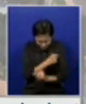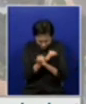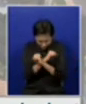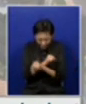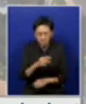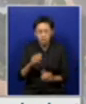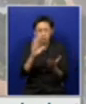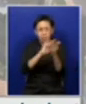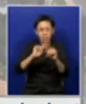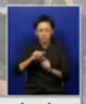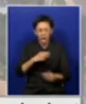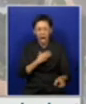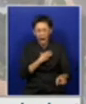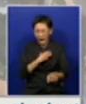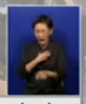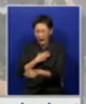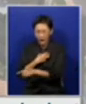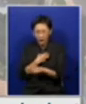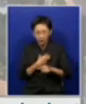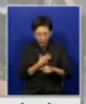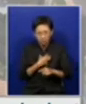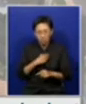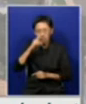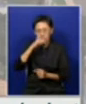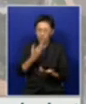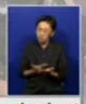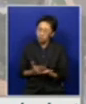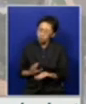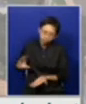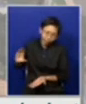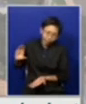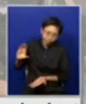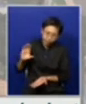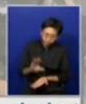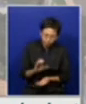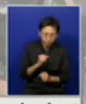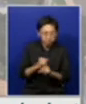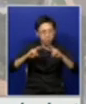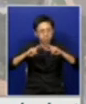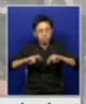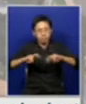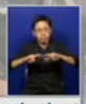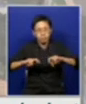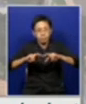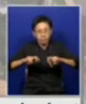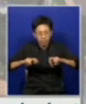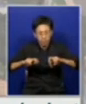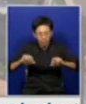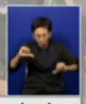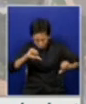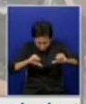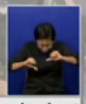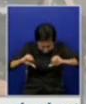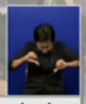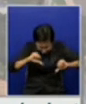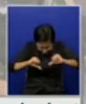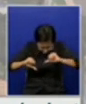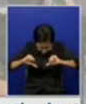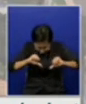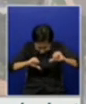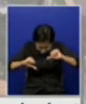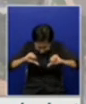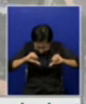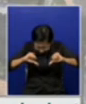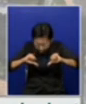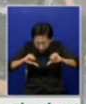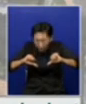ดนะครับเราจะต้องลงทุนในการที่ต้องมีการศึกษาวิจัยแล้วก็การผลิตวัคซีนด้วยค